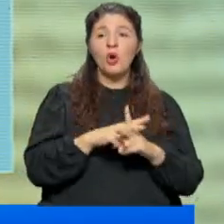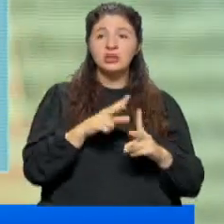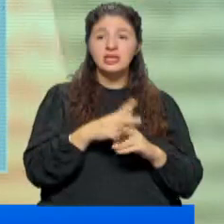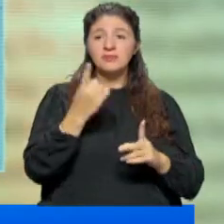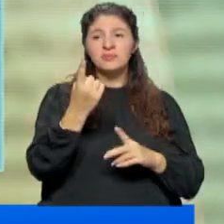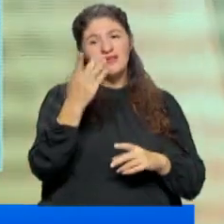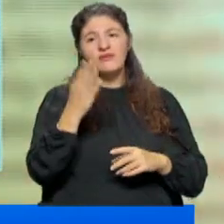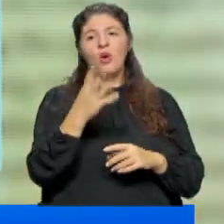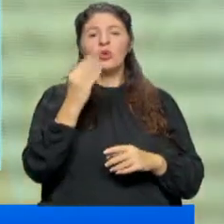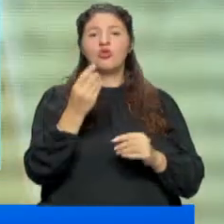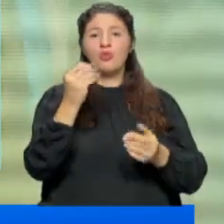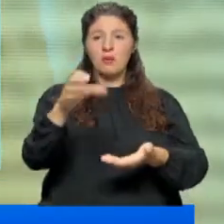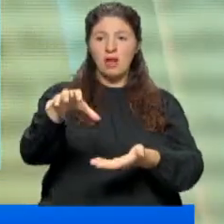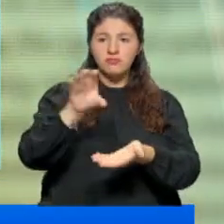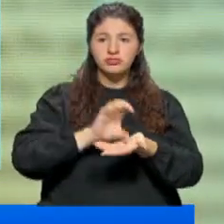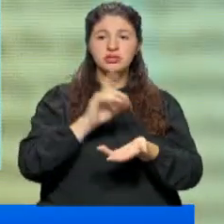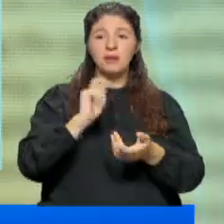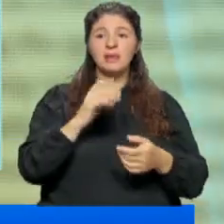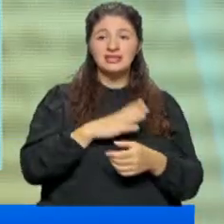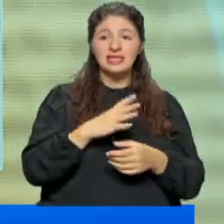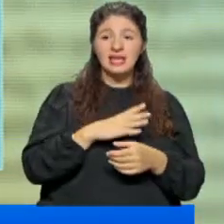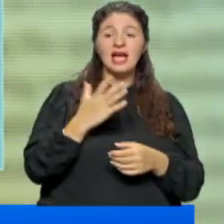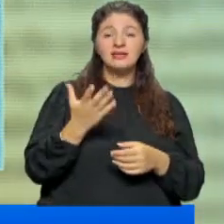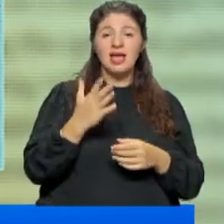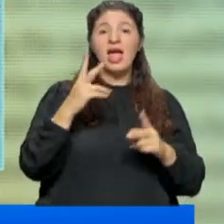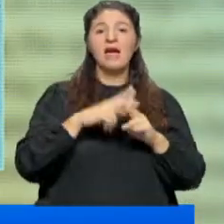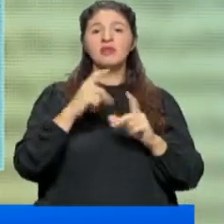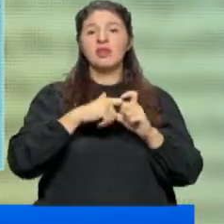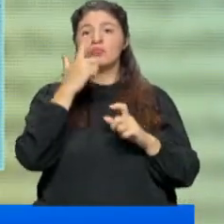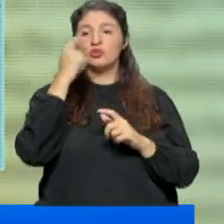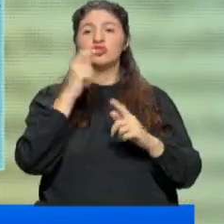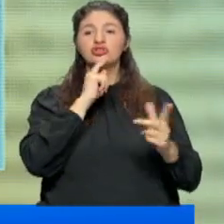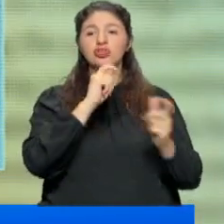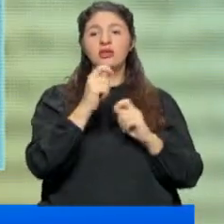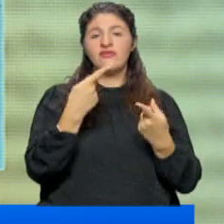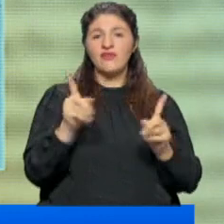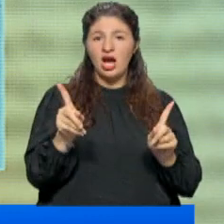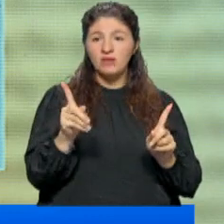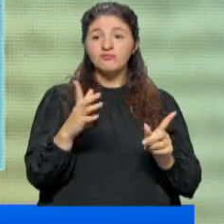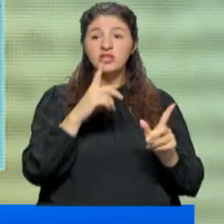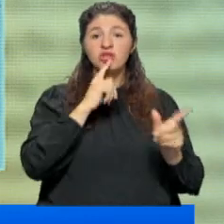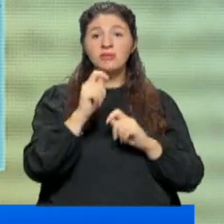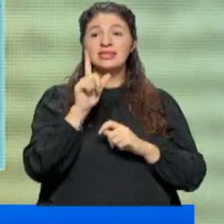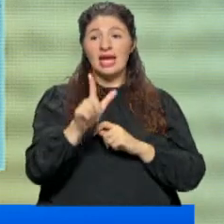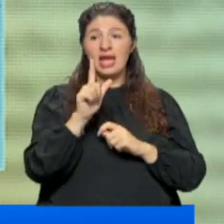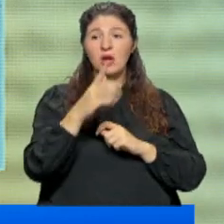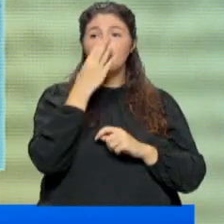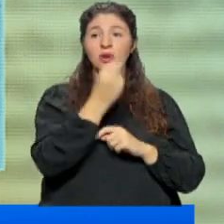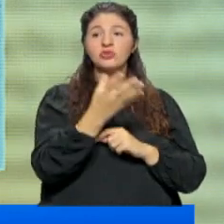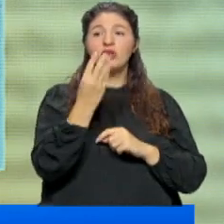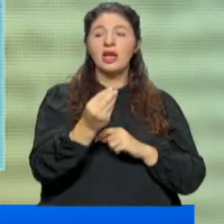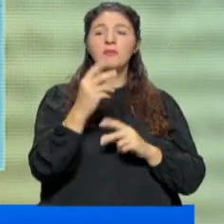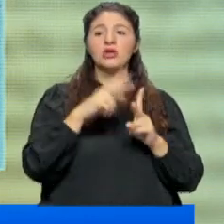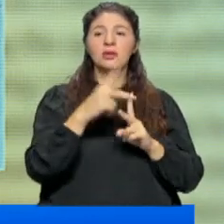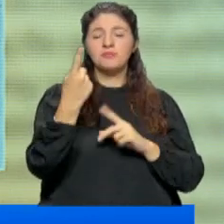polisler de bir seferde toplu para almak isteseler de Emniyet Genel Müdürlüğü'nün sözleşmesi farklı. Sözleşme gereği